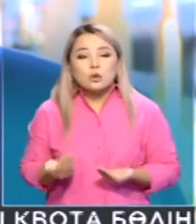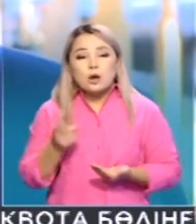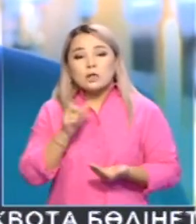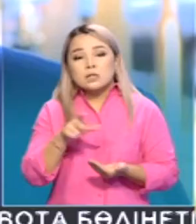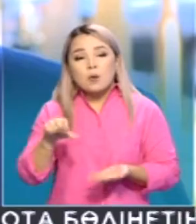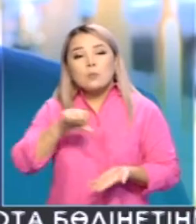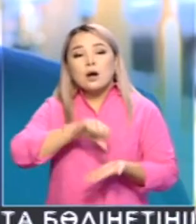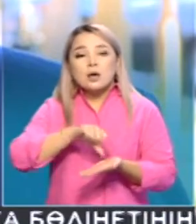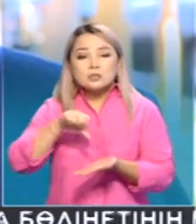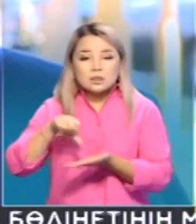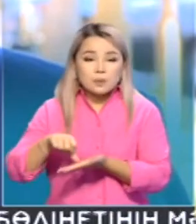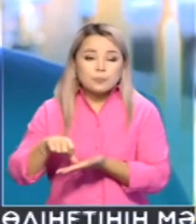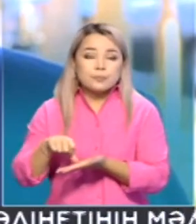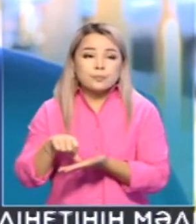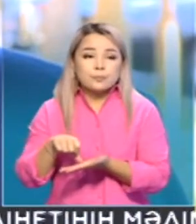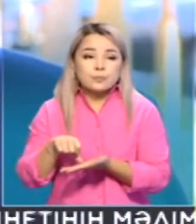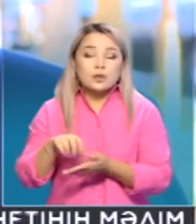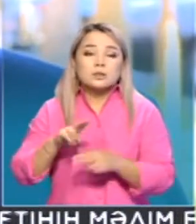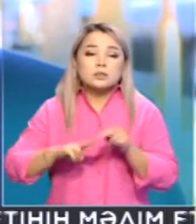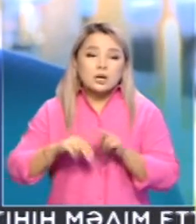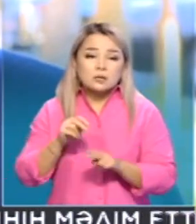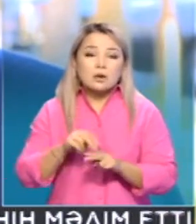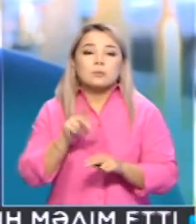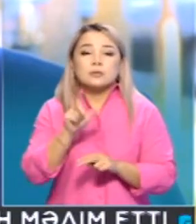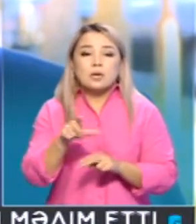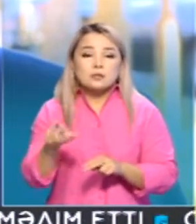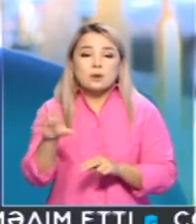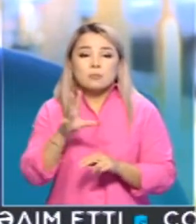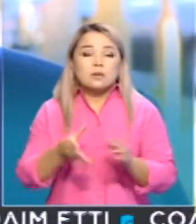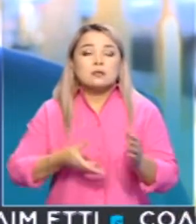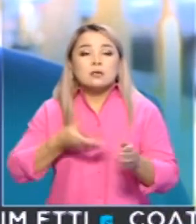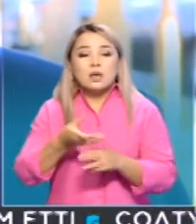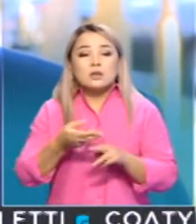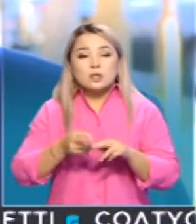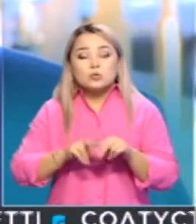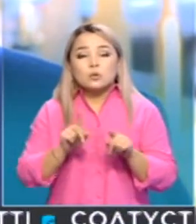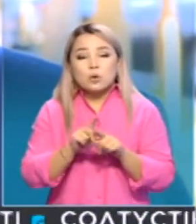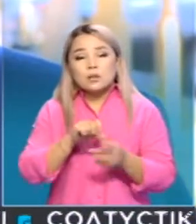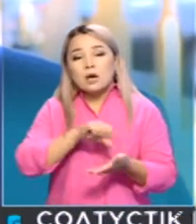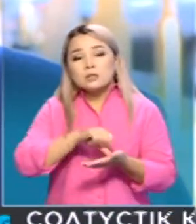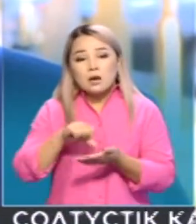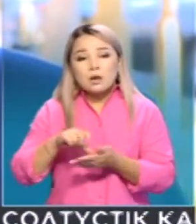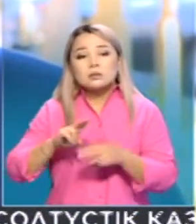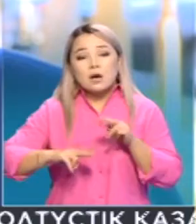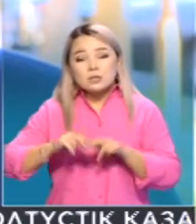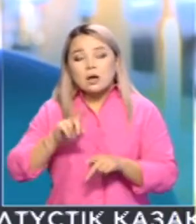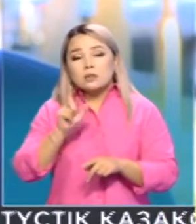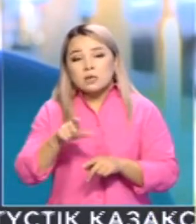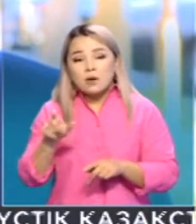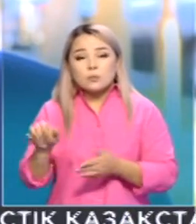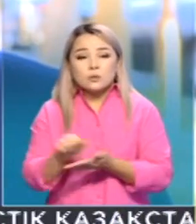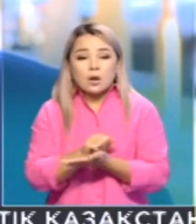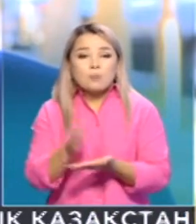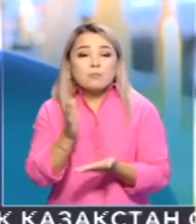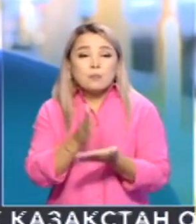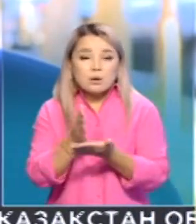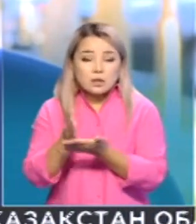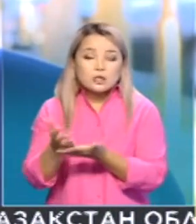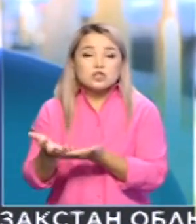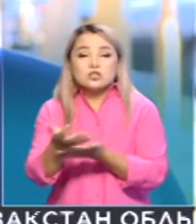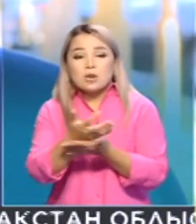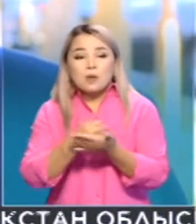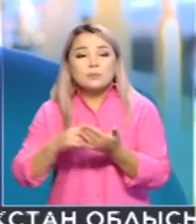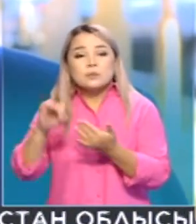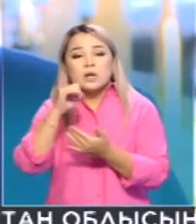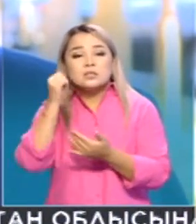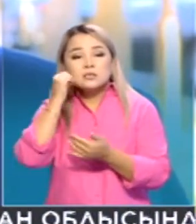қатыстырып, жаңағы салған мердігерлерді қатыстырып, солармен жаңағы қабылдау актісі бар деген құжаттарды алып жатырмыз. Жаңағы